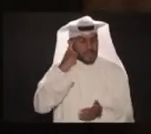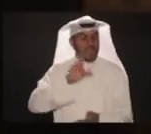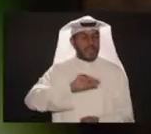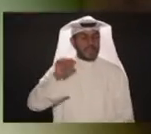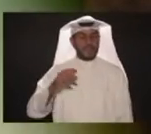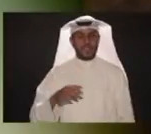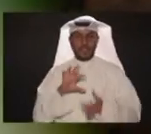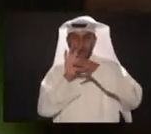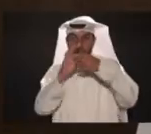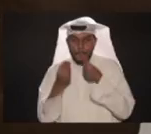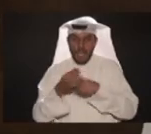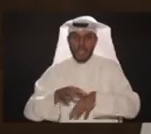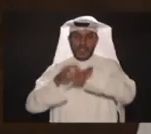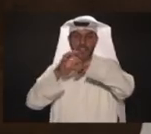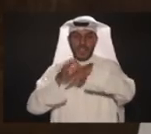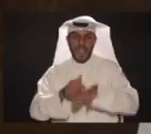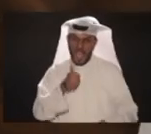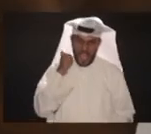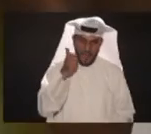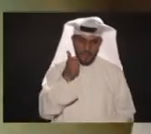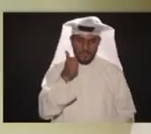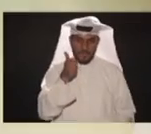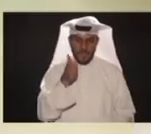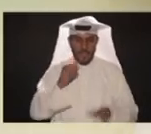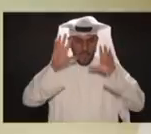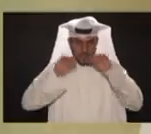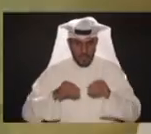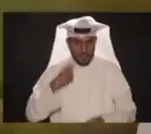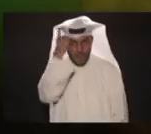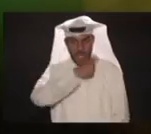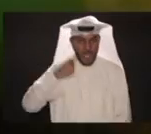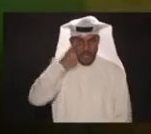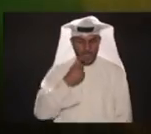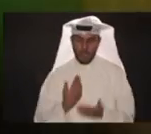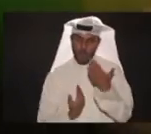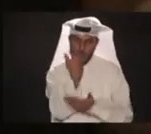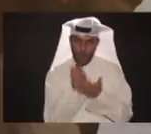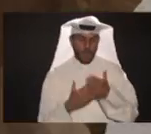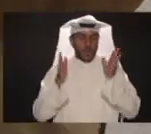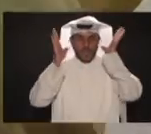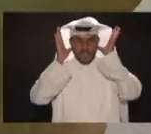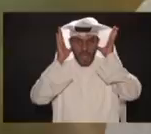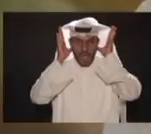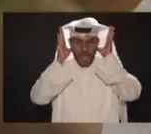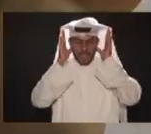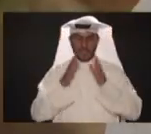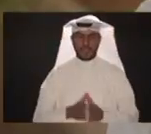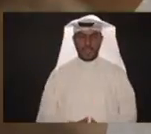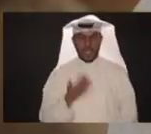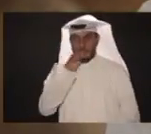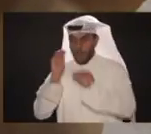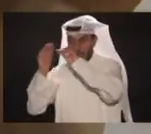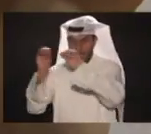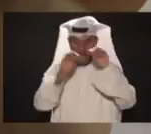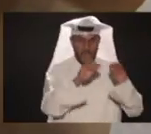حياته وسلوكه مع الناس. افضل وسيله علشان الواحد يطفي فيها نار الغضب هي الوضوء والصلاه. واقول حق كل الشباب اللي